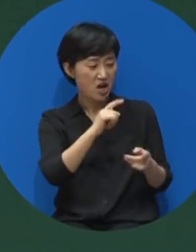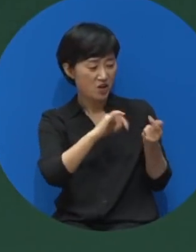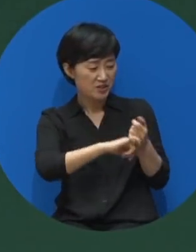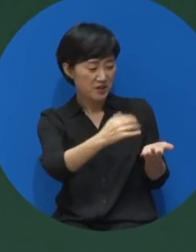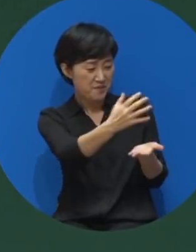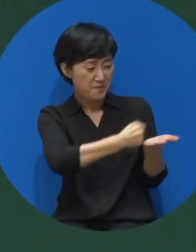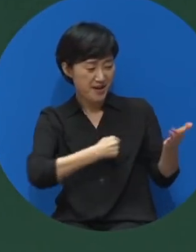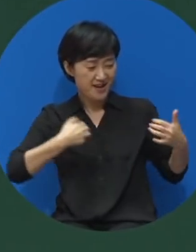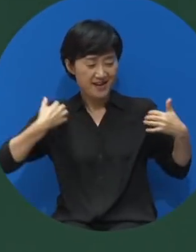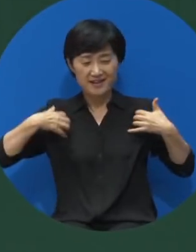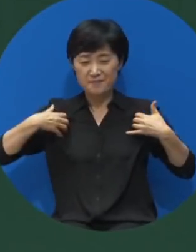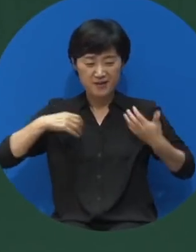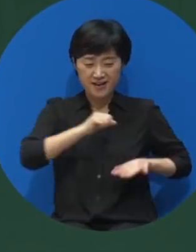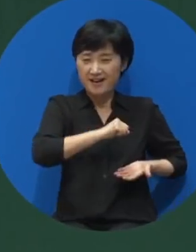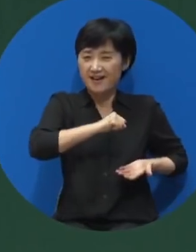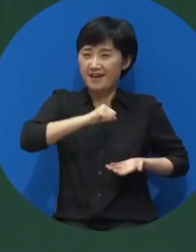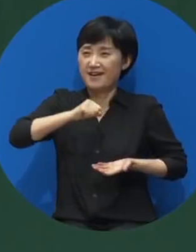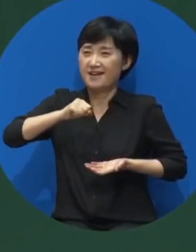놨어요.